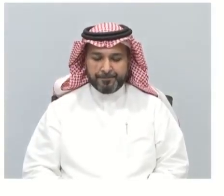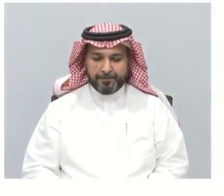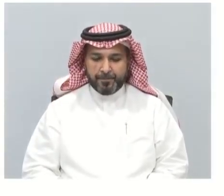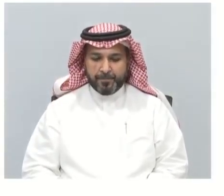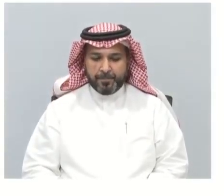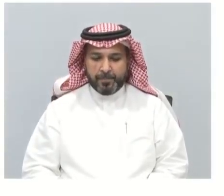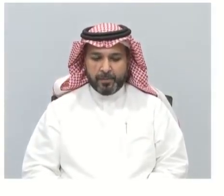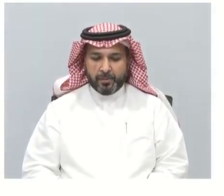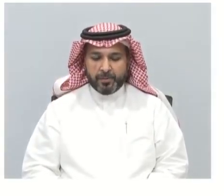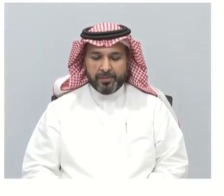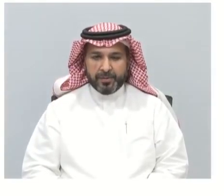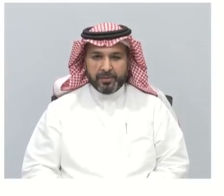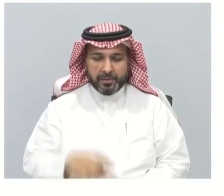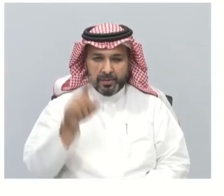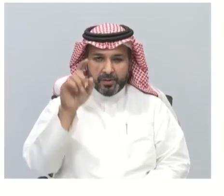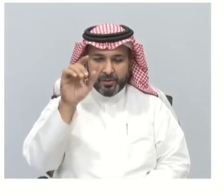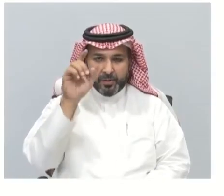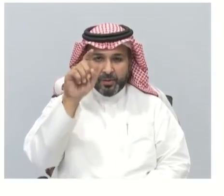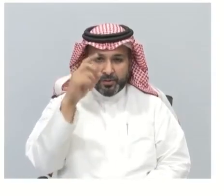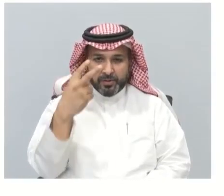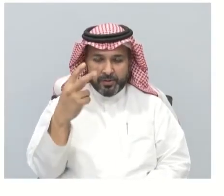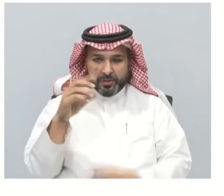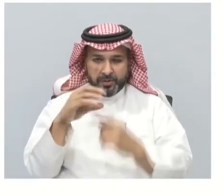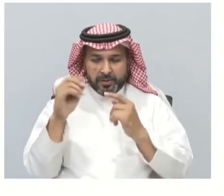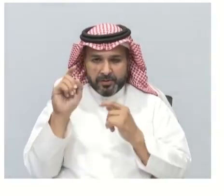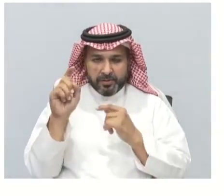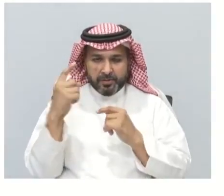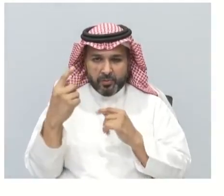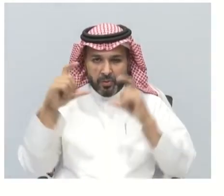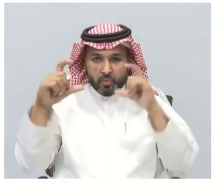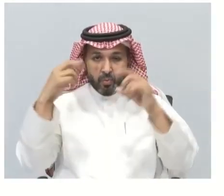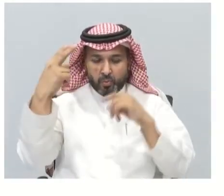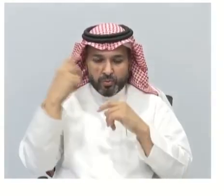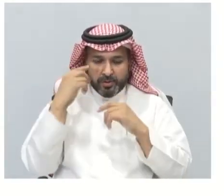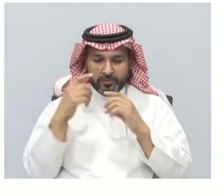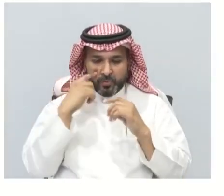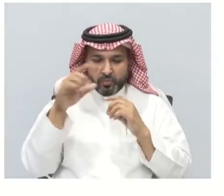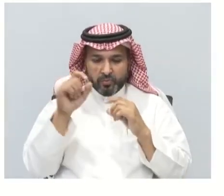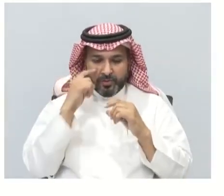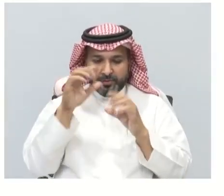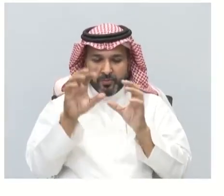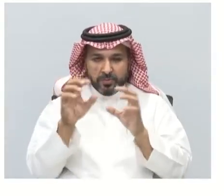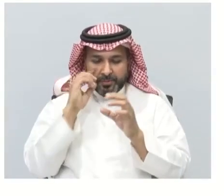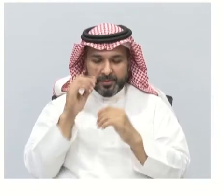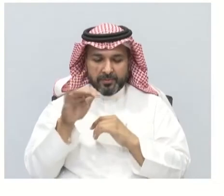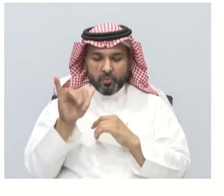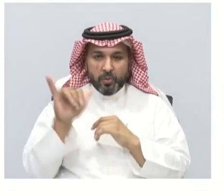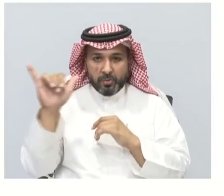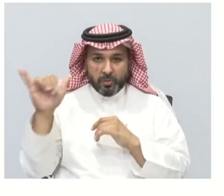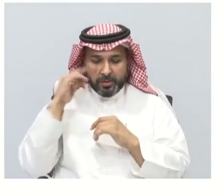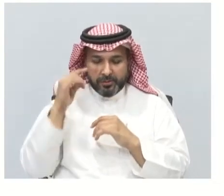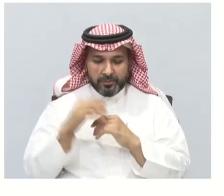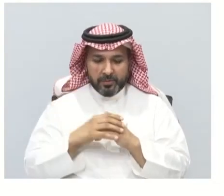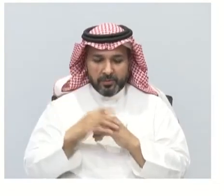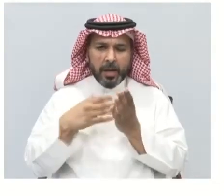تربيع زئ وا ا ناق واي واح الكل تربيع ونعوض عن قيم اكس وا وايوا هنا واكس اين واي ا هنا يطلع عندي في النهايه